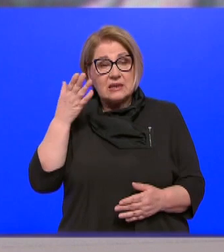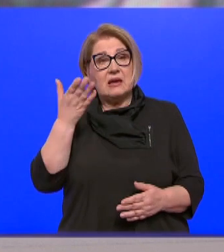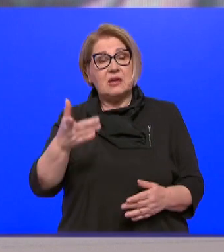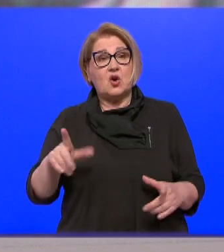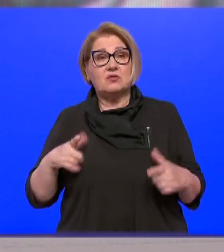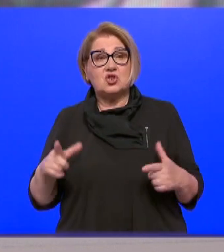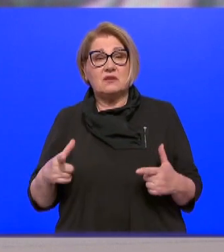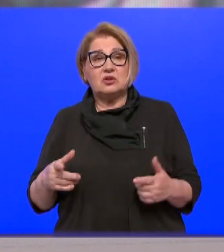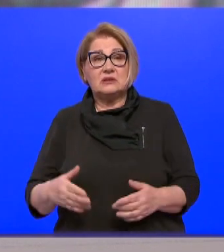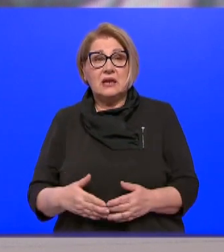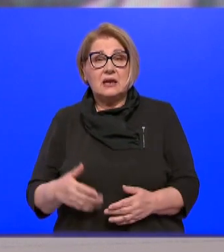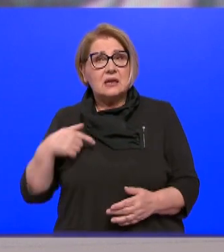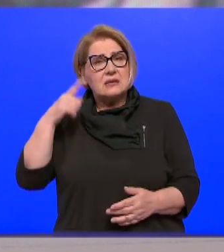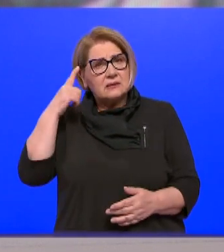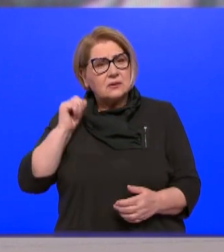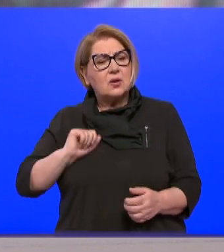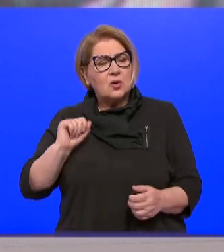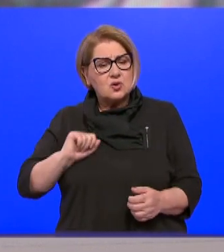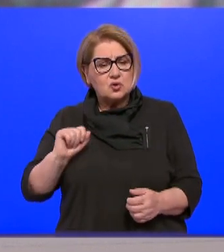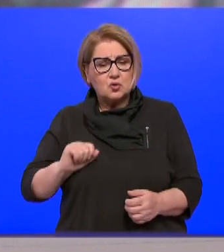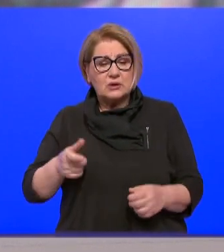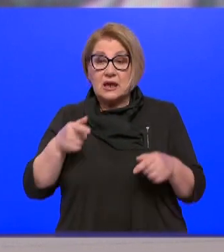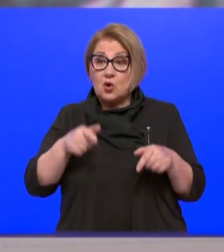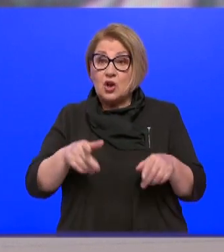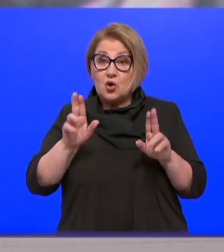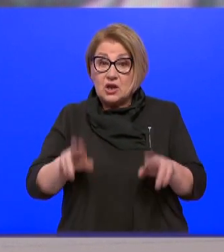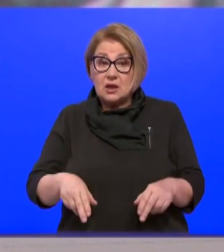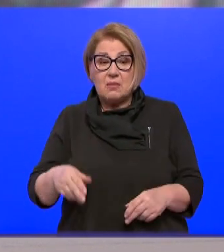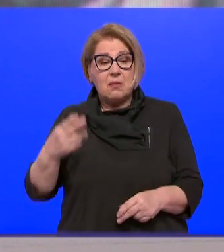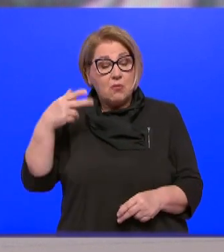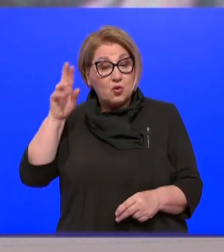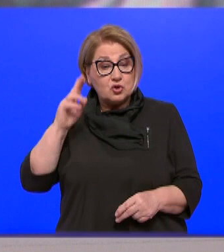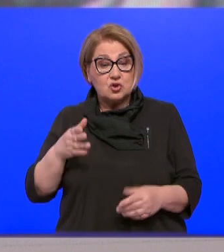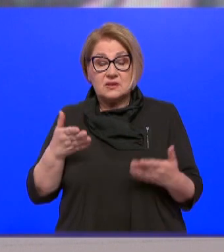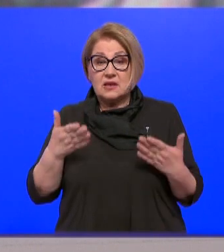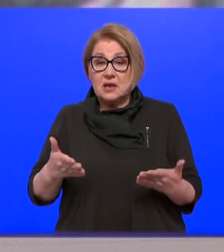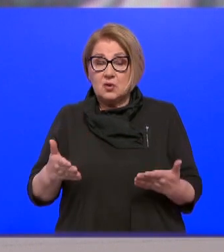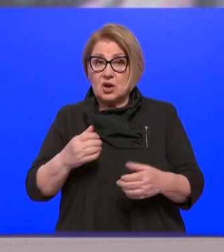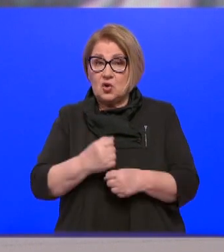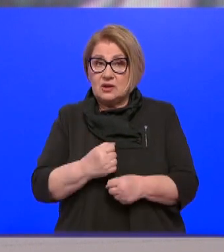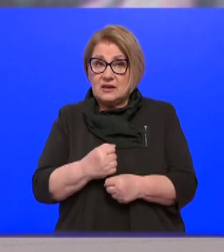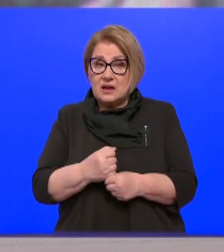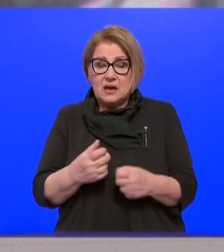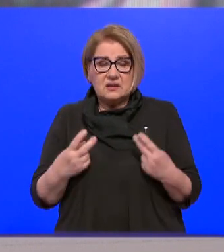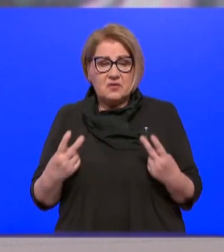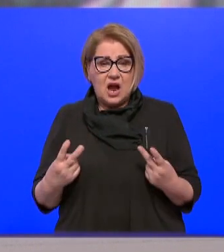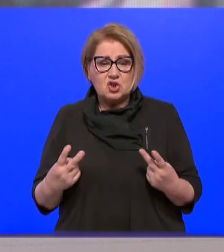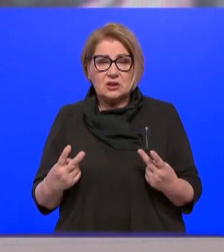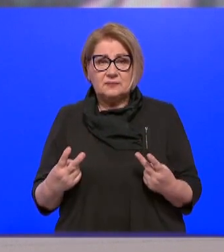život, znam koliko se silno trude i koliko potencijala ima u njima, koliko je njihov rad vrijedan